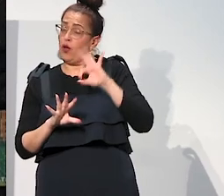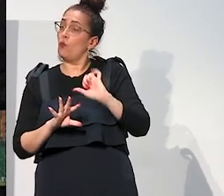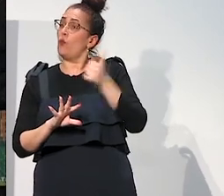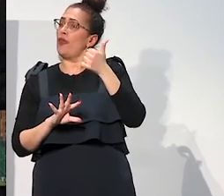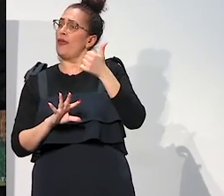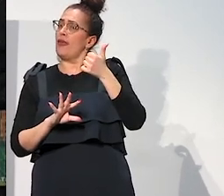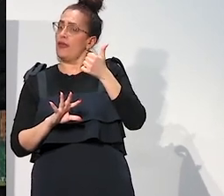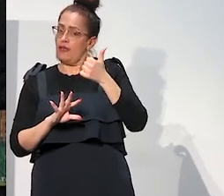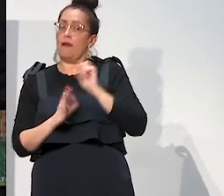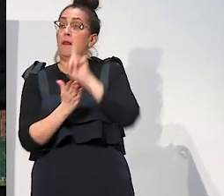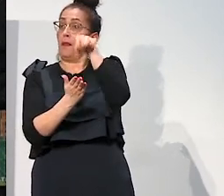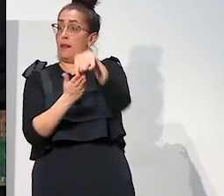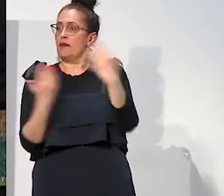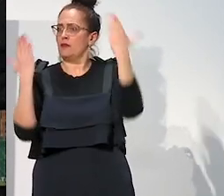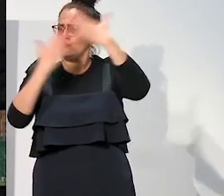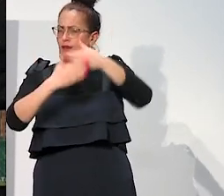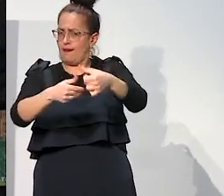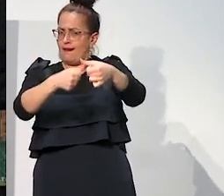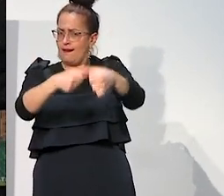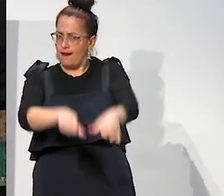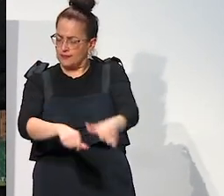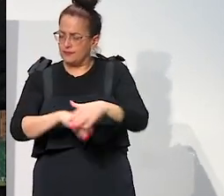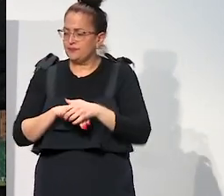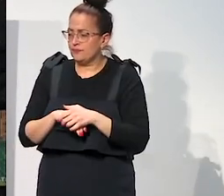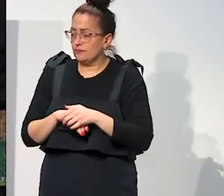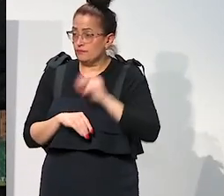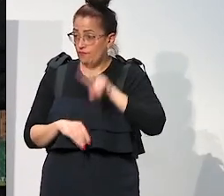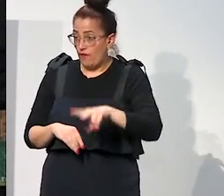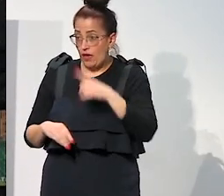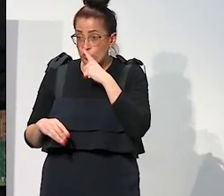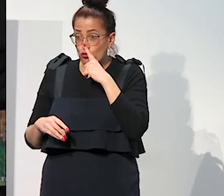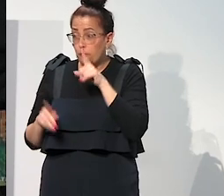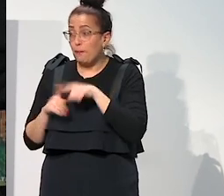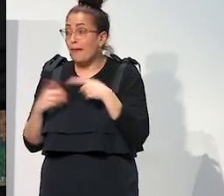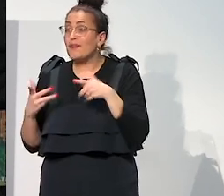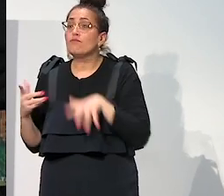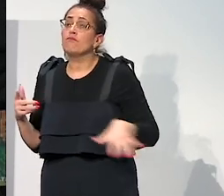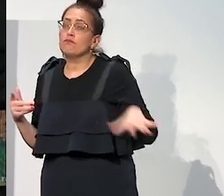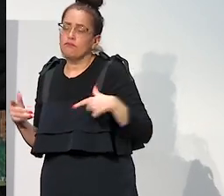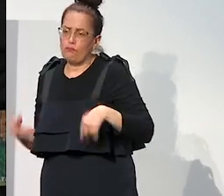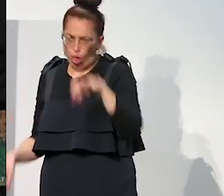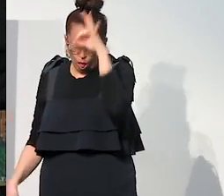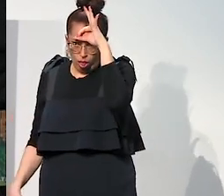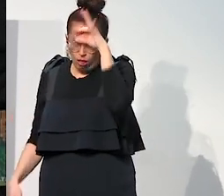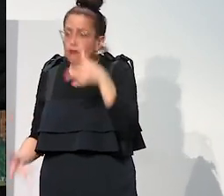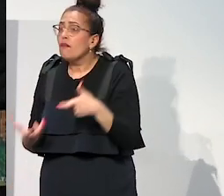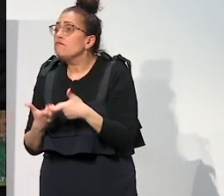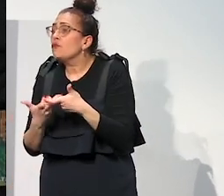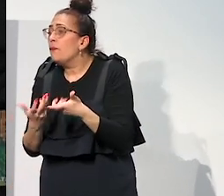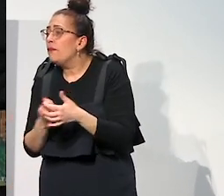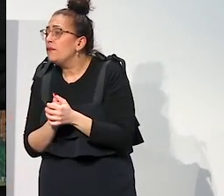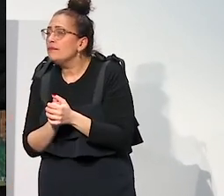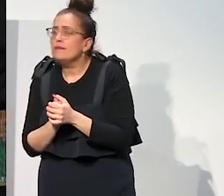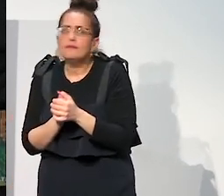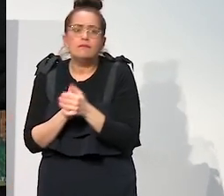chose. Et finalement, j'étais dans un état d'ignorance un peu banal, qui est celui